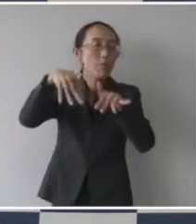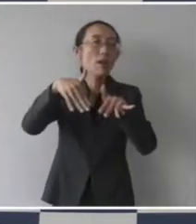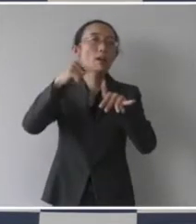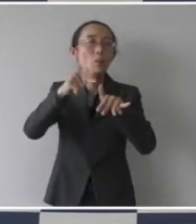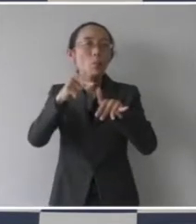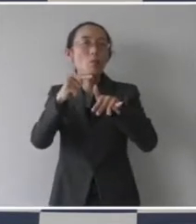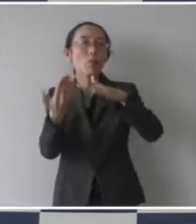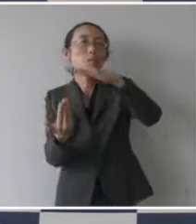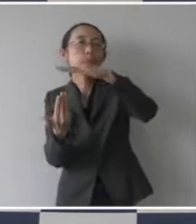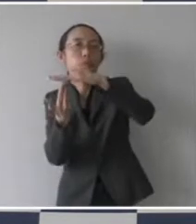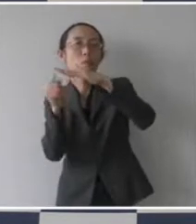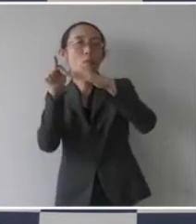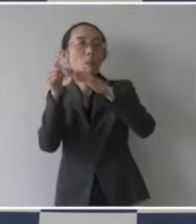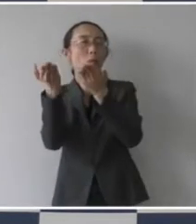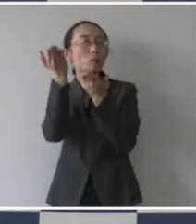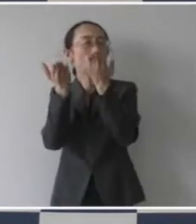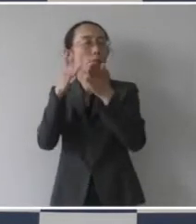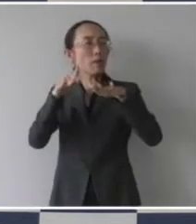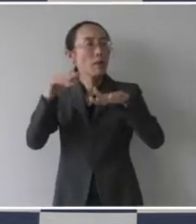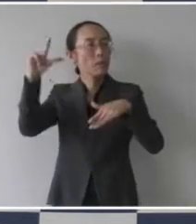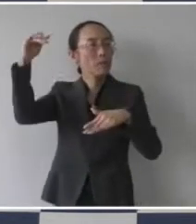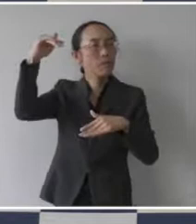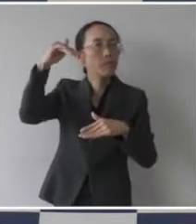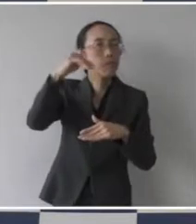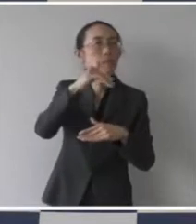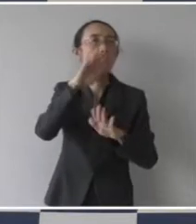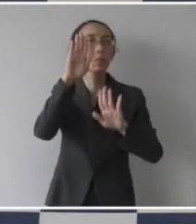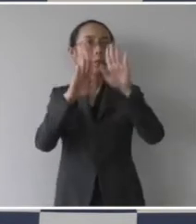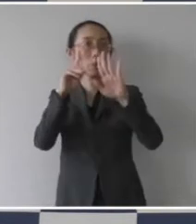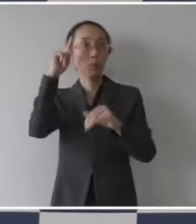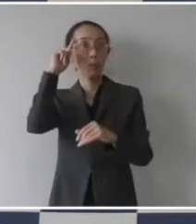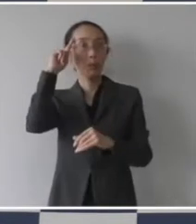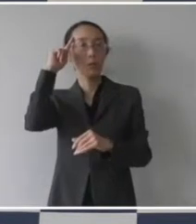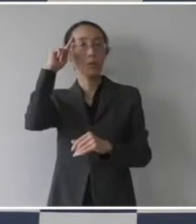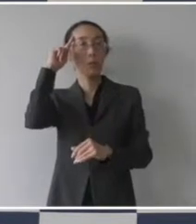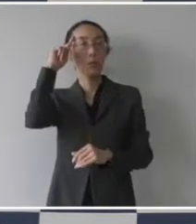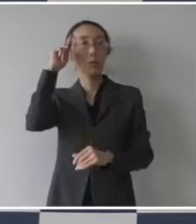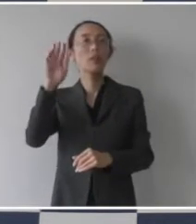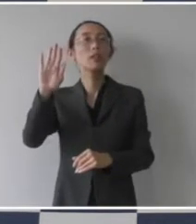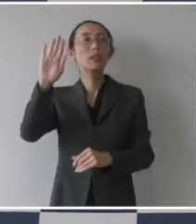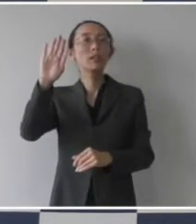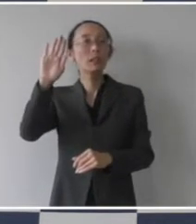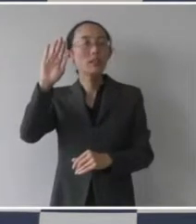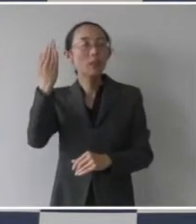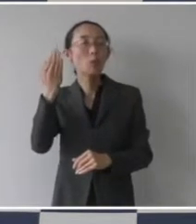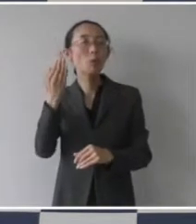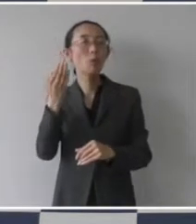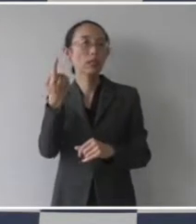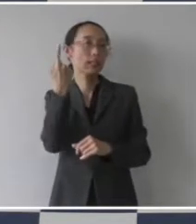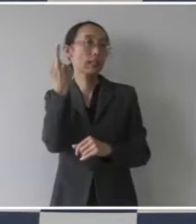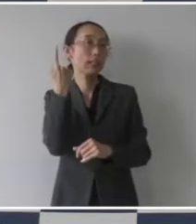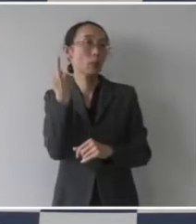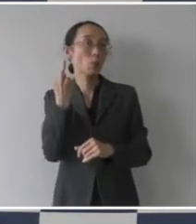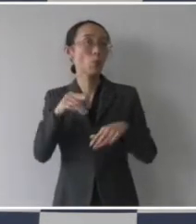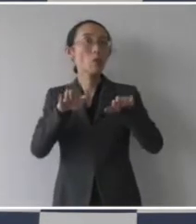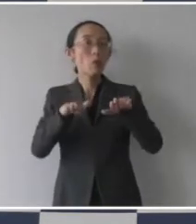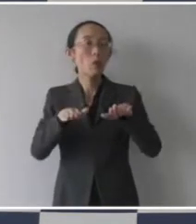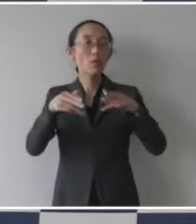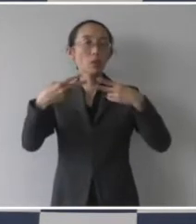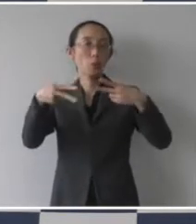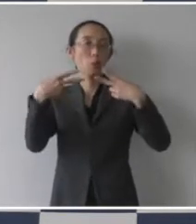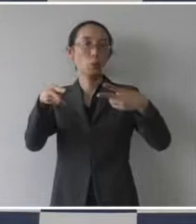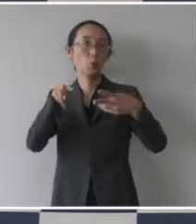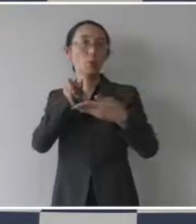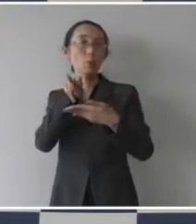ているというふうに思います。ただ、まあ、昨日今日と、報道等を見ます